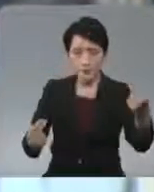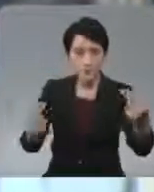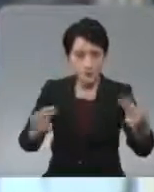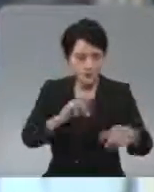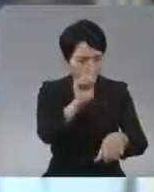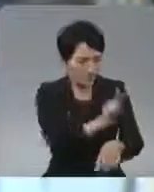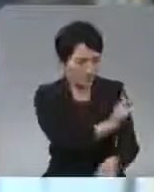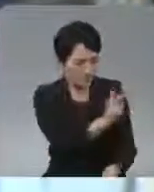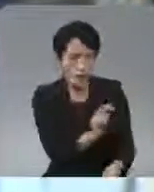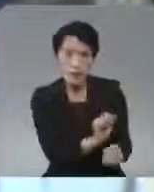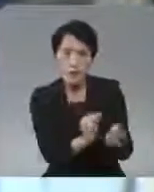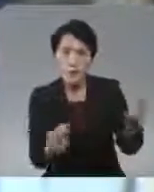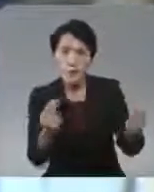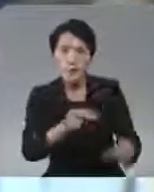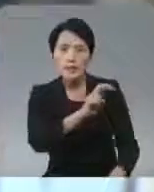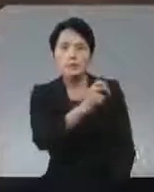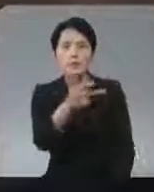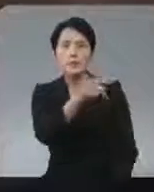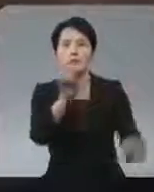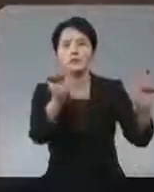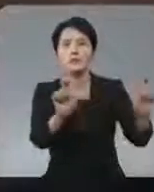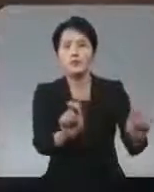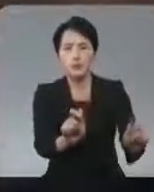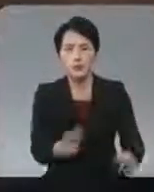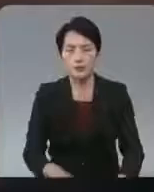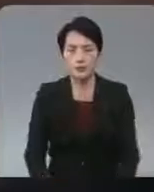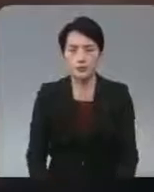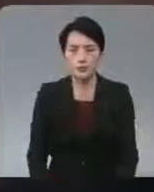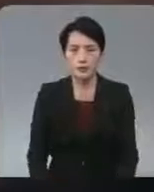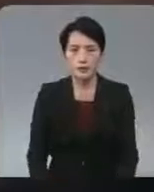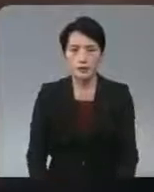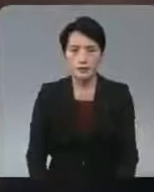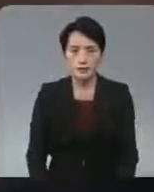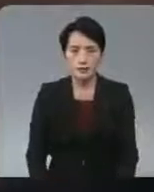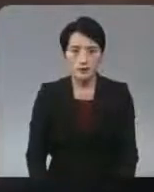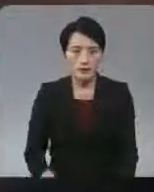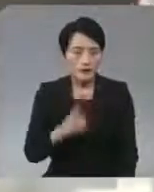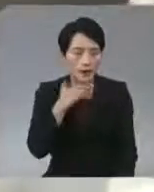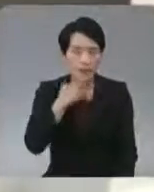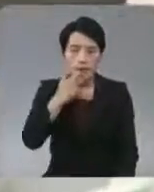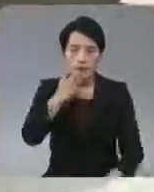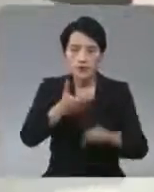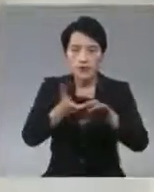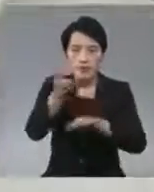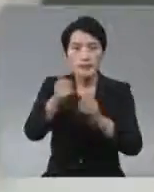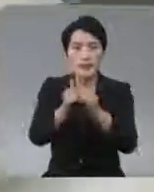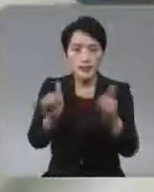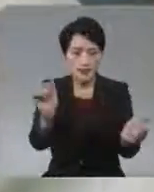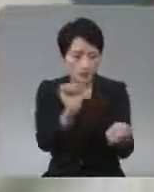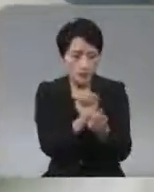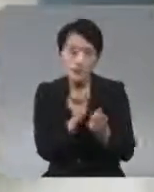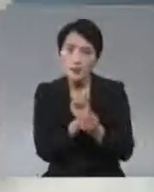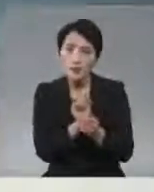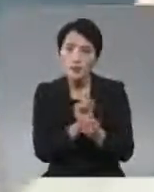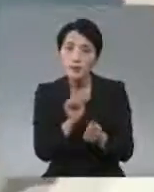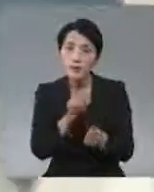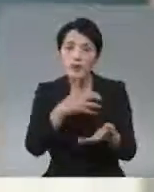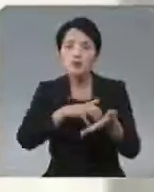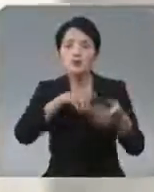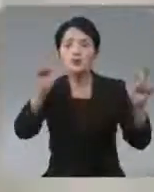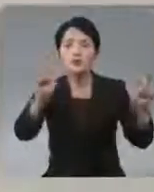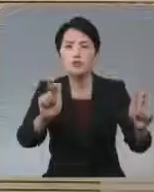werden kann aufgrund der verschärften regeln zur sozialen distanzierung und der dritten impfung geht es sowohl bei der zahl der neuinfektionen